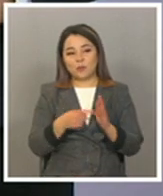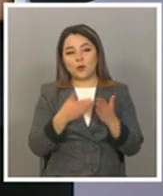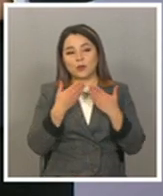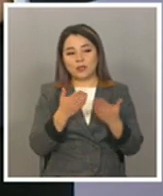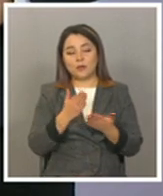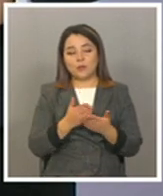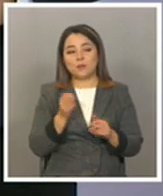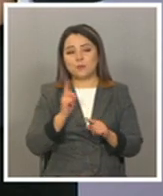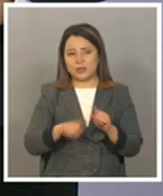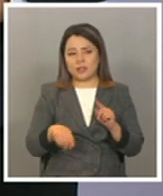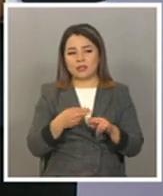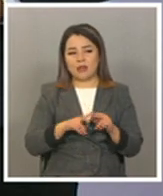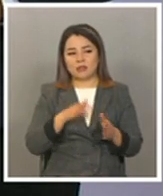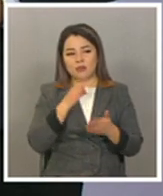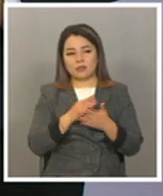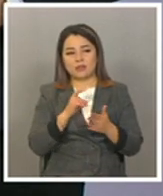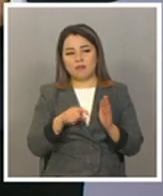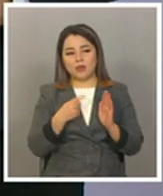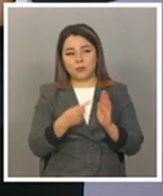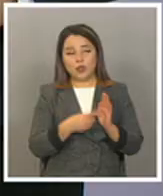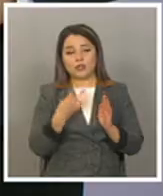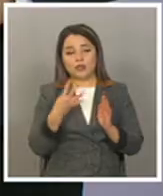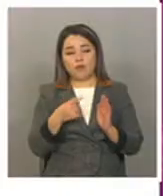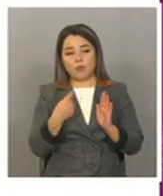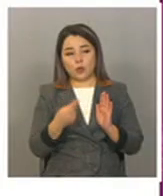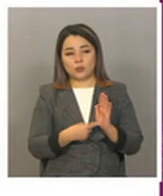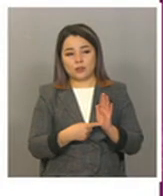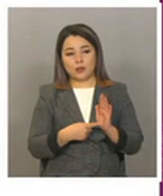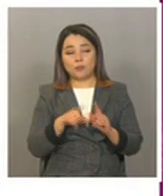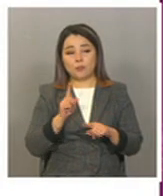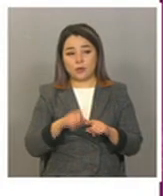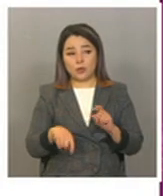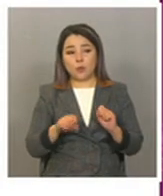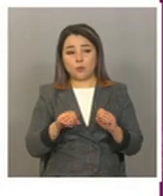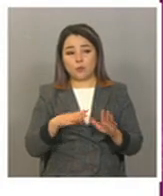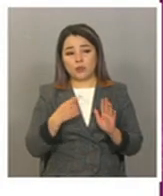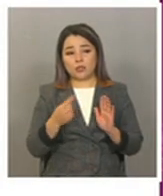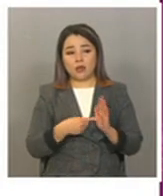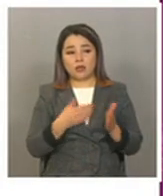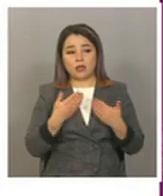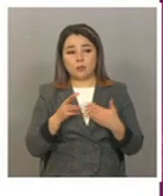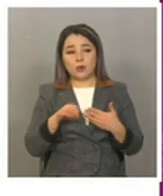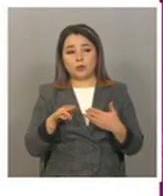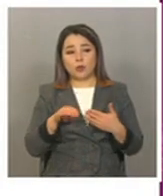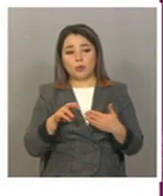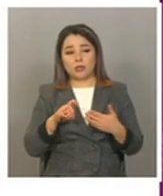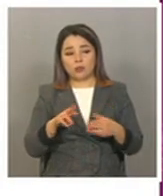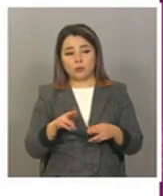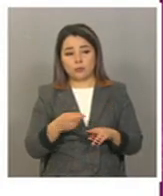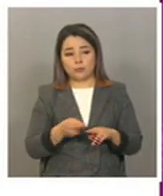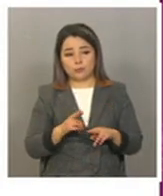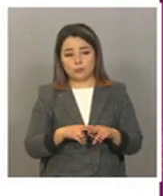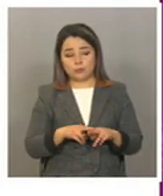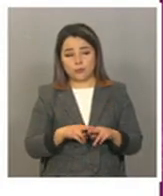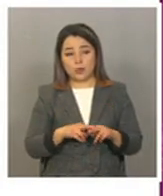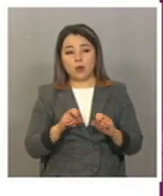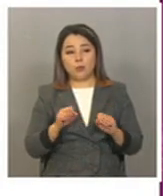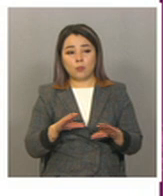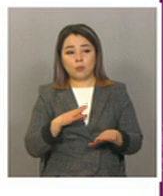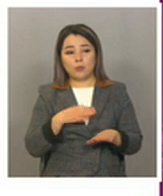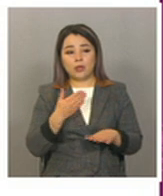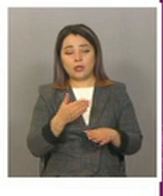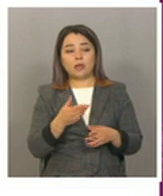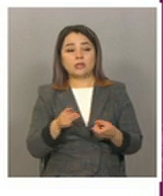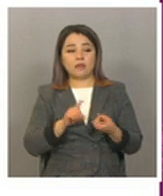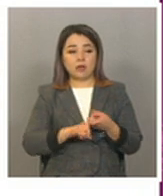можно быстрее ответить на 4 вопроса. Можно ли задать вопрос к междометию? Может ли междометие